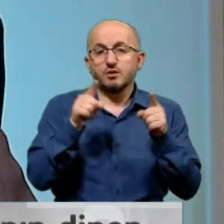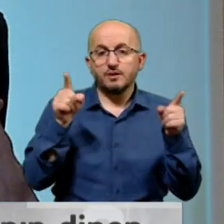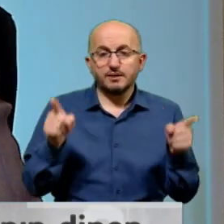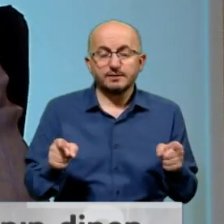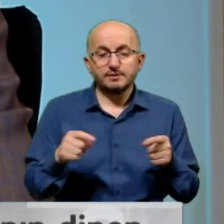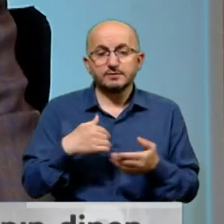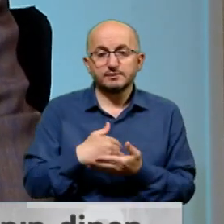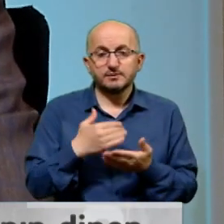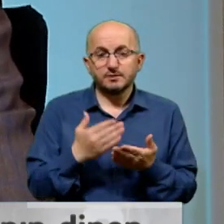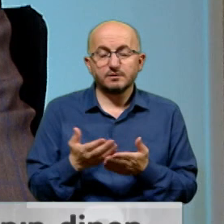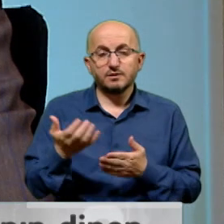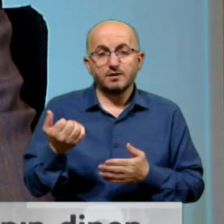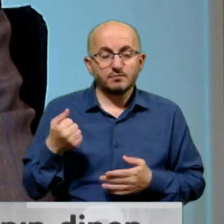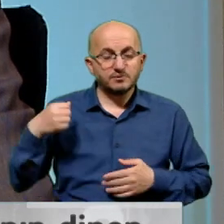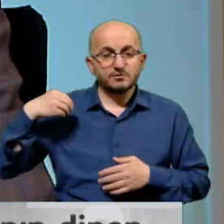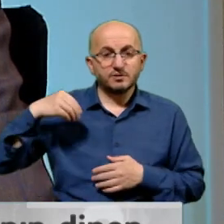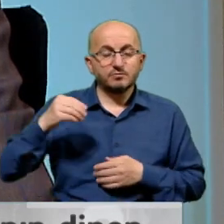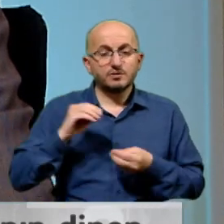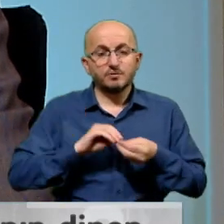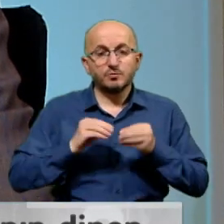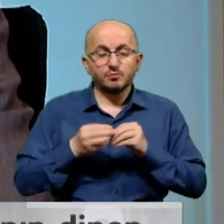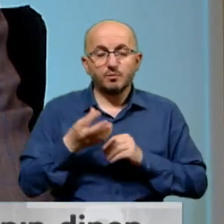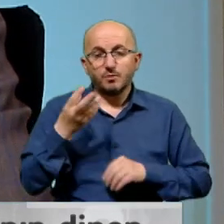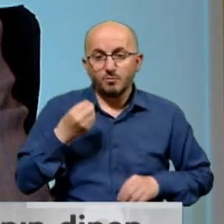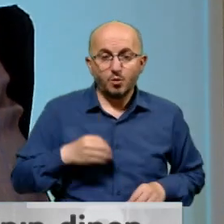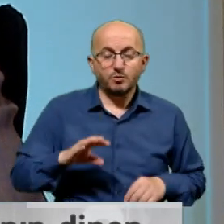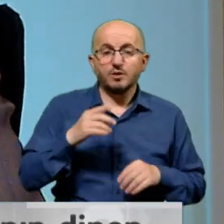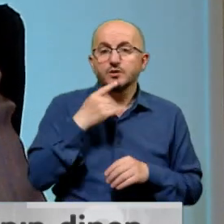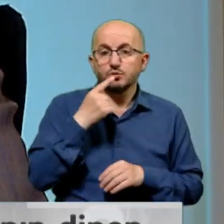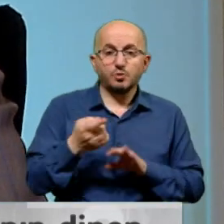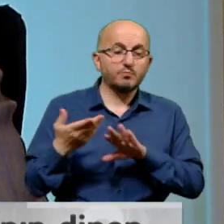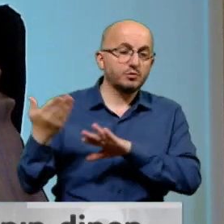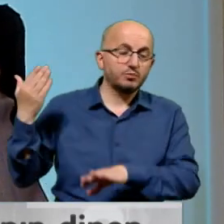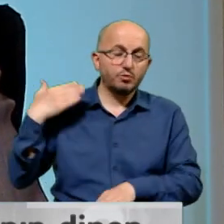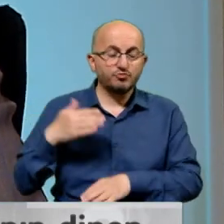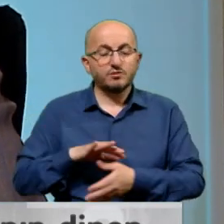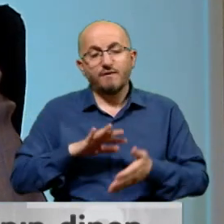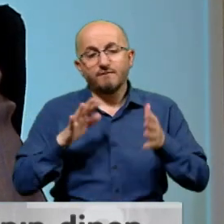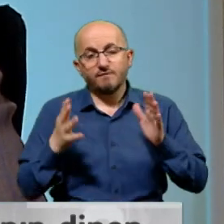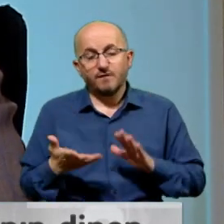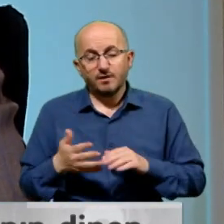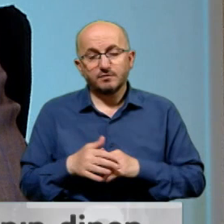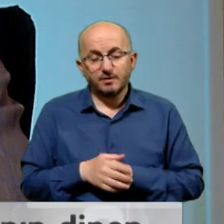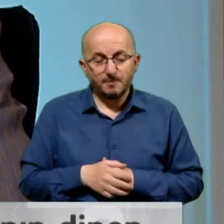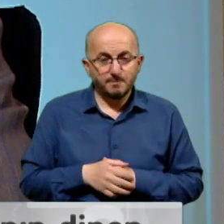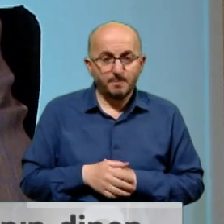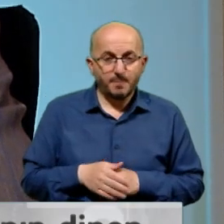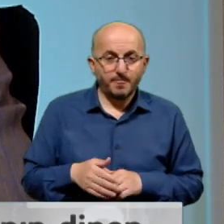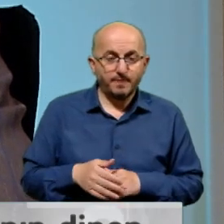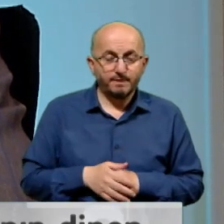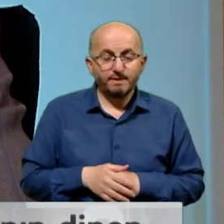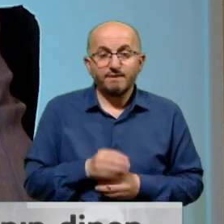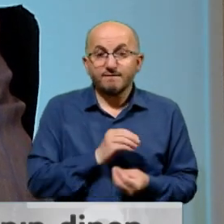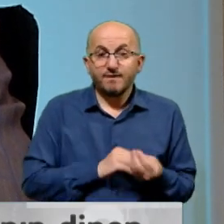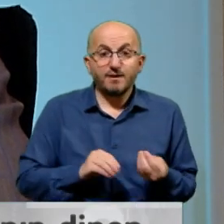hisse senedini alıp satmakta bir sakınca olmadığını söylemiştik önceden ya da Finans gelirlerinden Eğer faiz